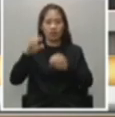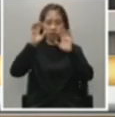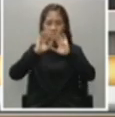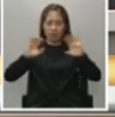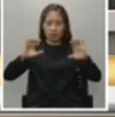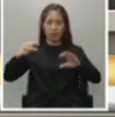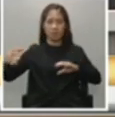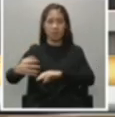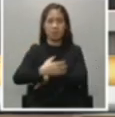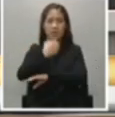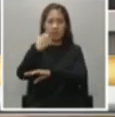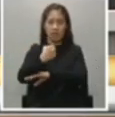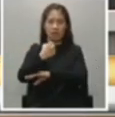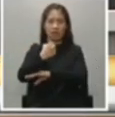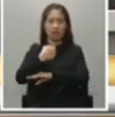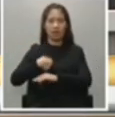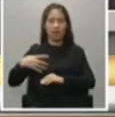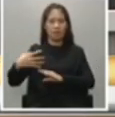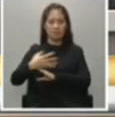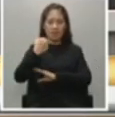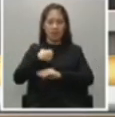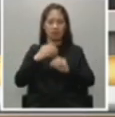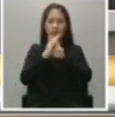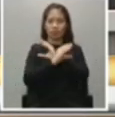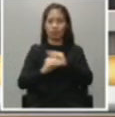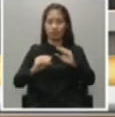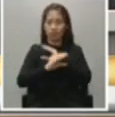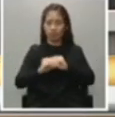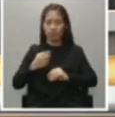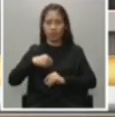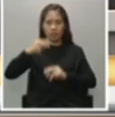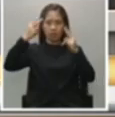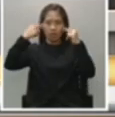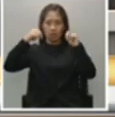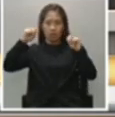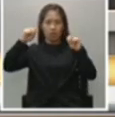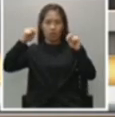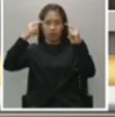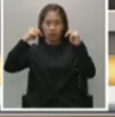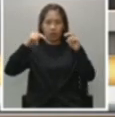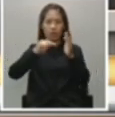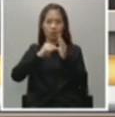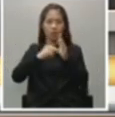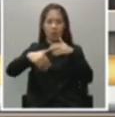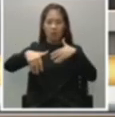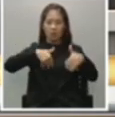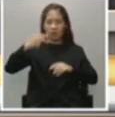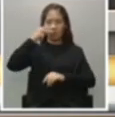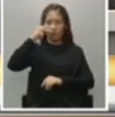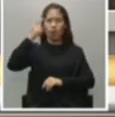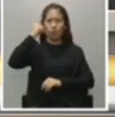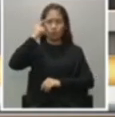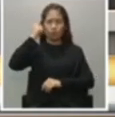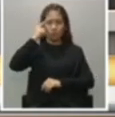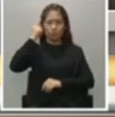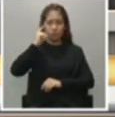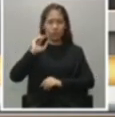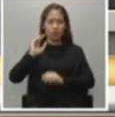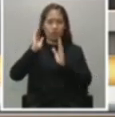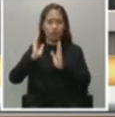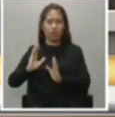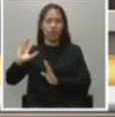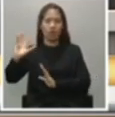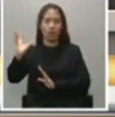จการสืบทอดอำนาจพลเอกประยุทธ์จะไม่สามารถลบภาพนี้ไปจากสายตาของประชาชนชาวไทยและชาวโลก